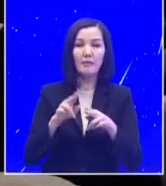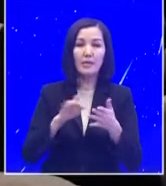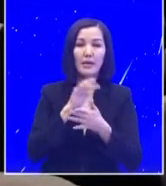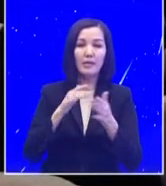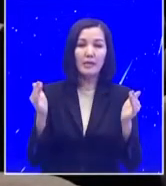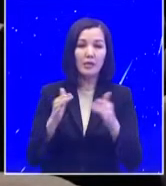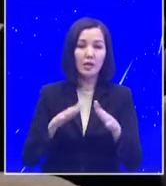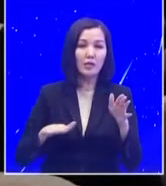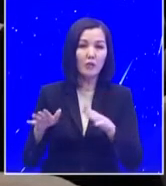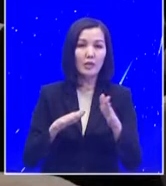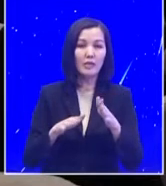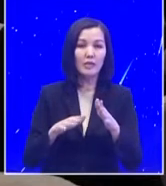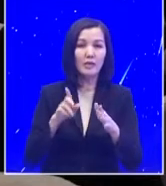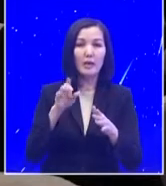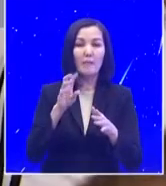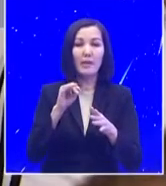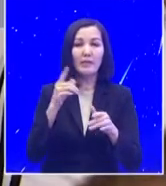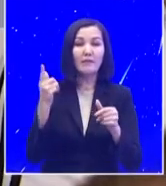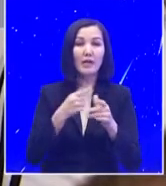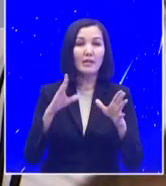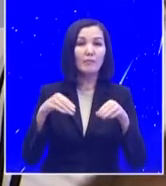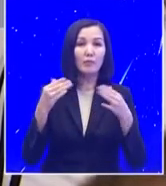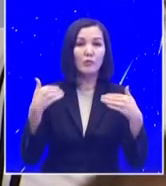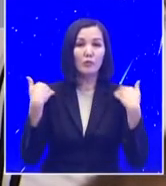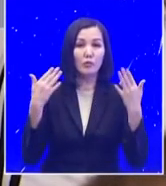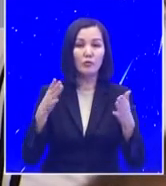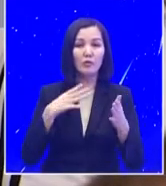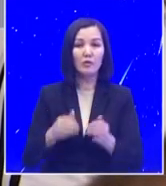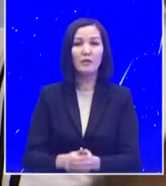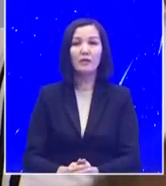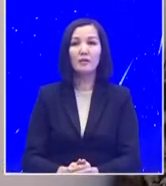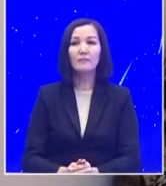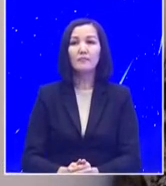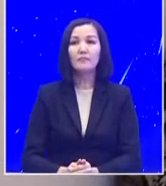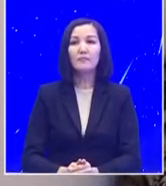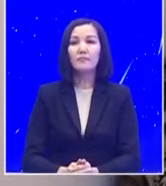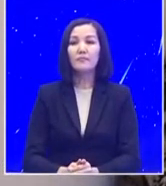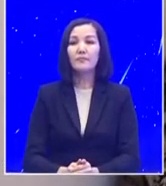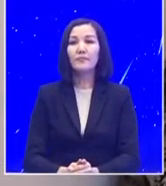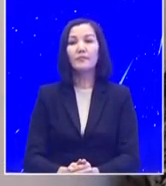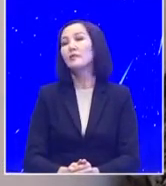шағын ауданның біріне Баталовтың атын беру де ұсынғаны кездесті.